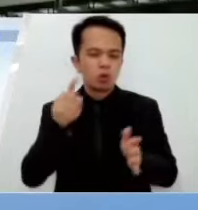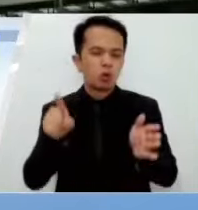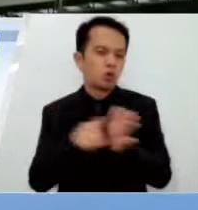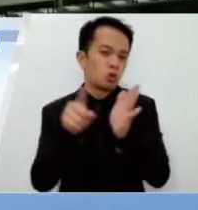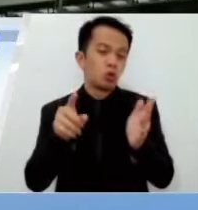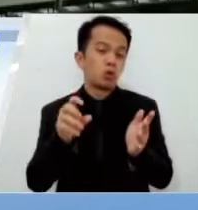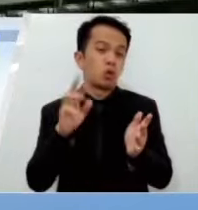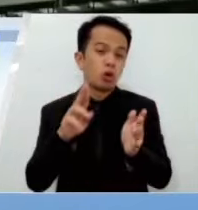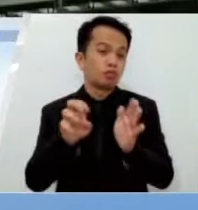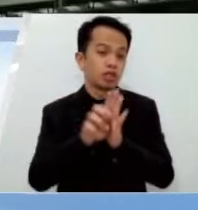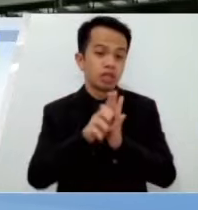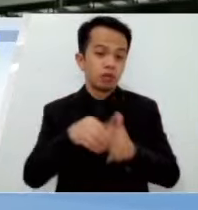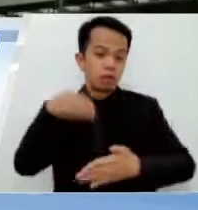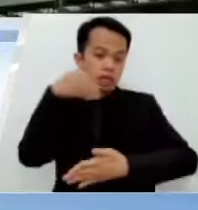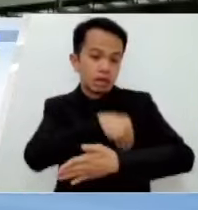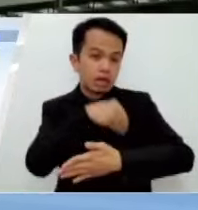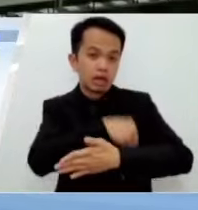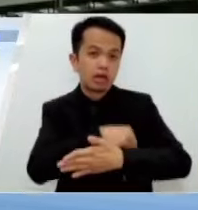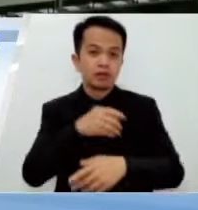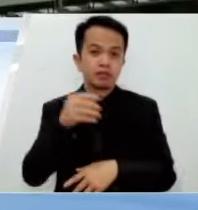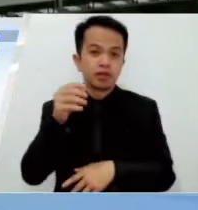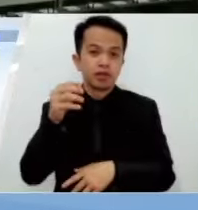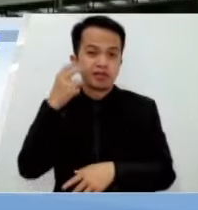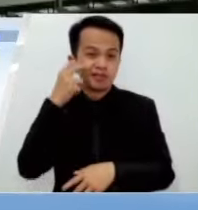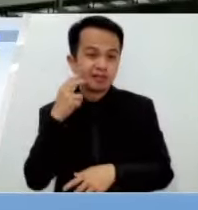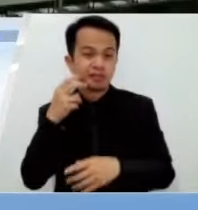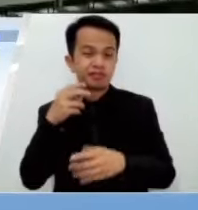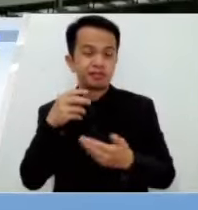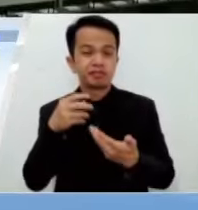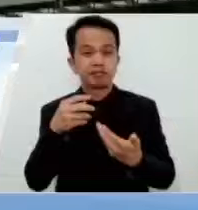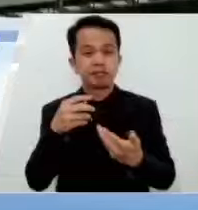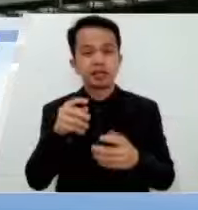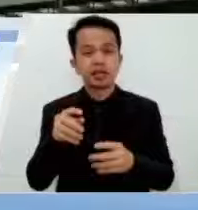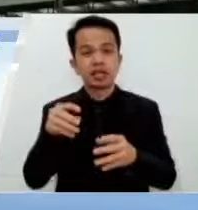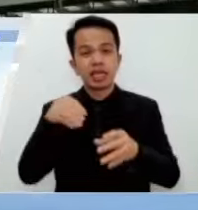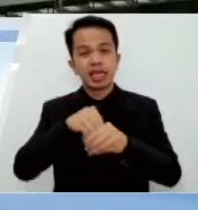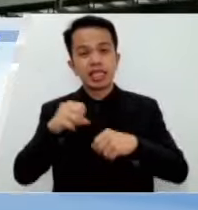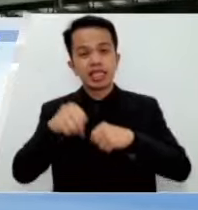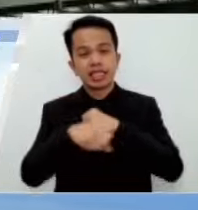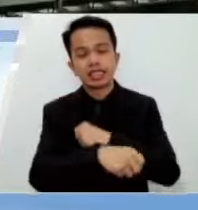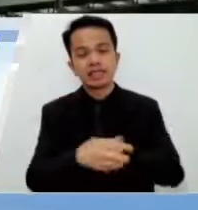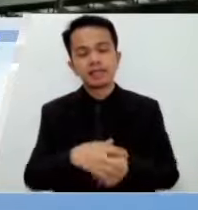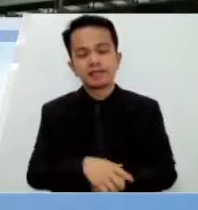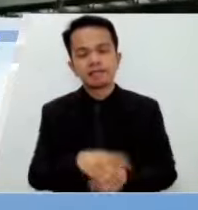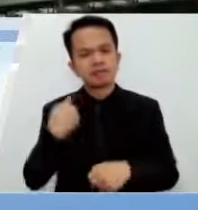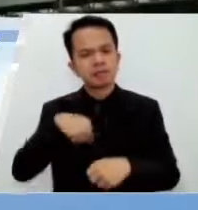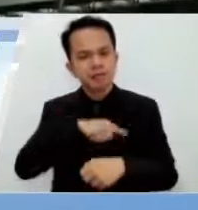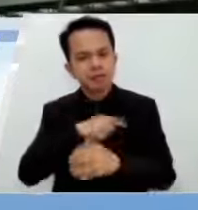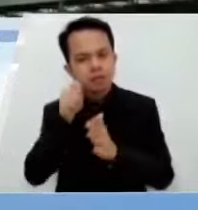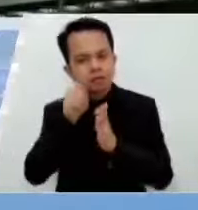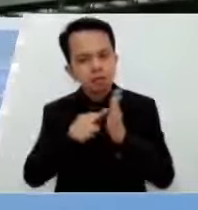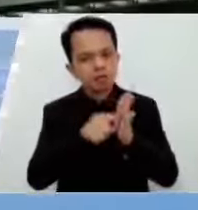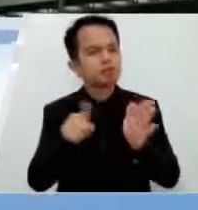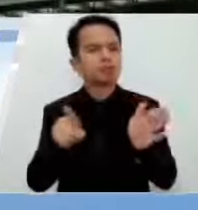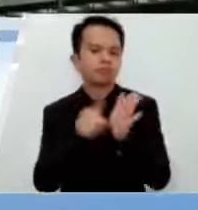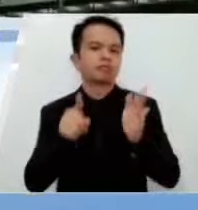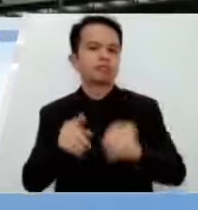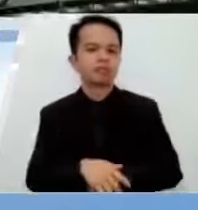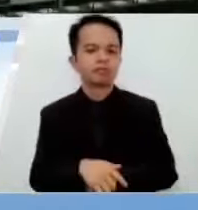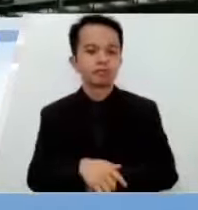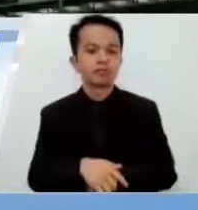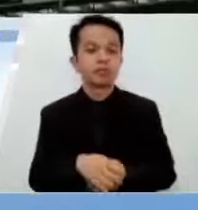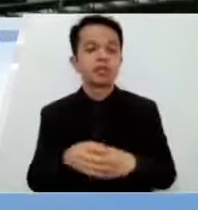mga bottled drinks po sa along the beach po. Hindi po. Mayigit